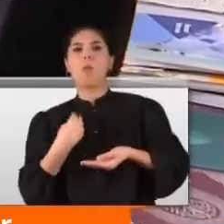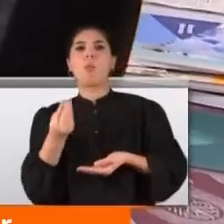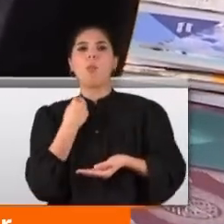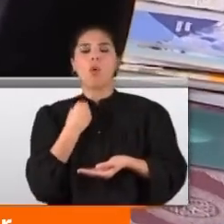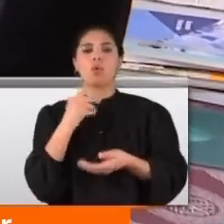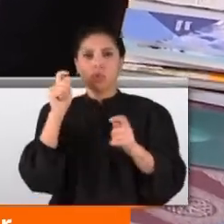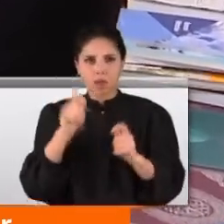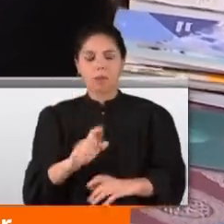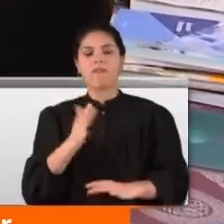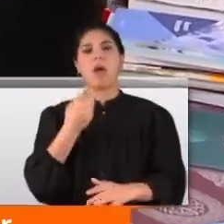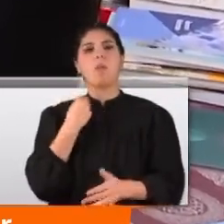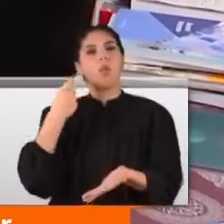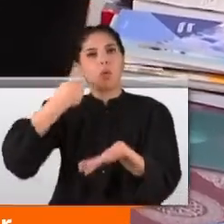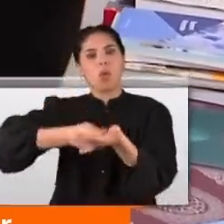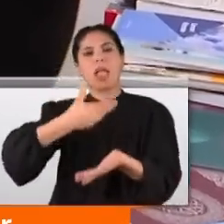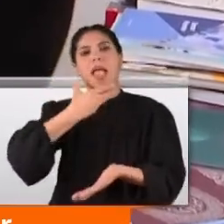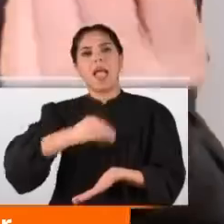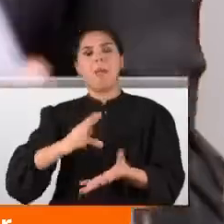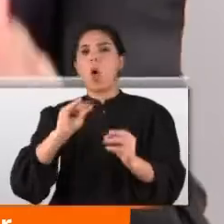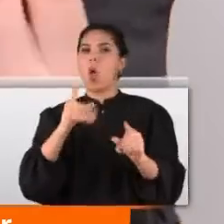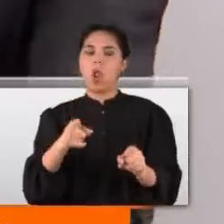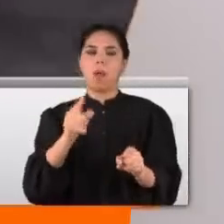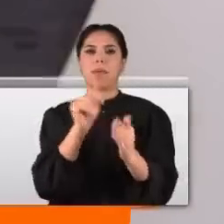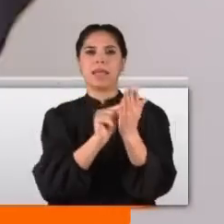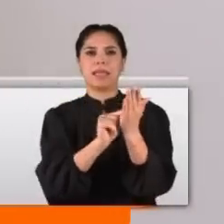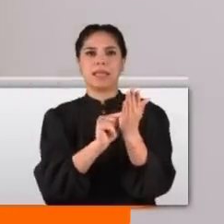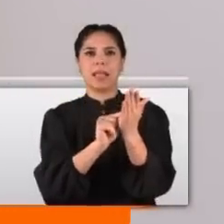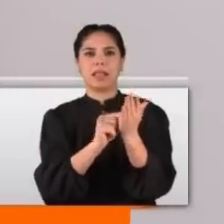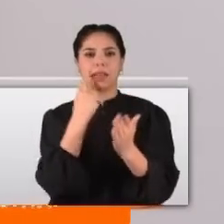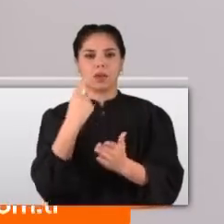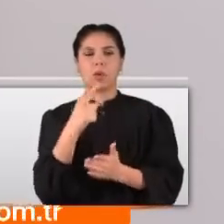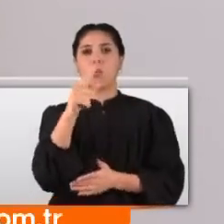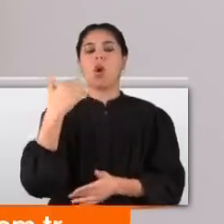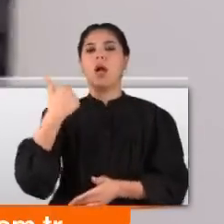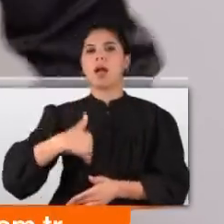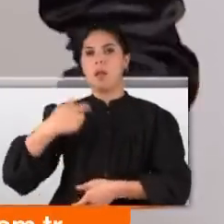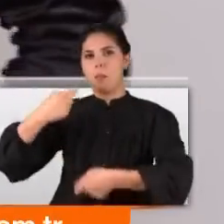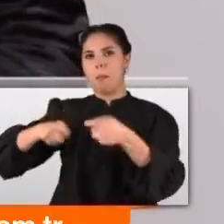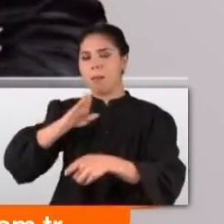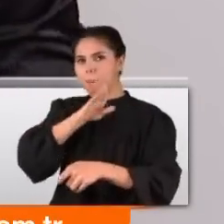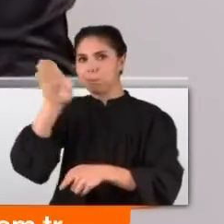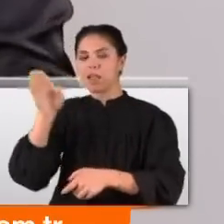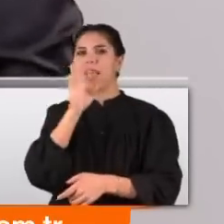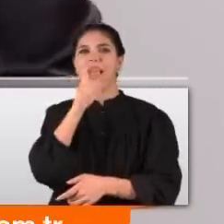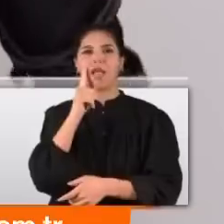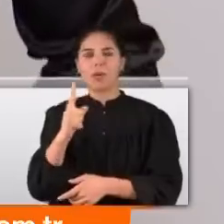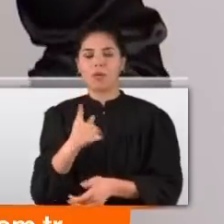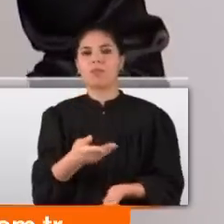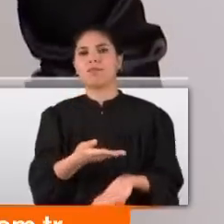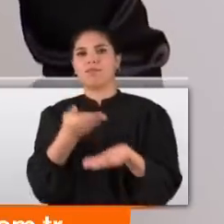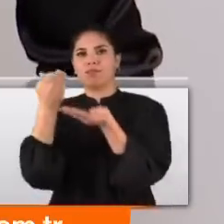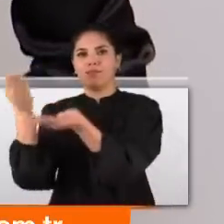ya da borcunu ödediğinde emekli olabilir yazısı. Aldığınız bu yazıyı bir kamu bankasına götürdüğünüzde işte size